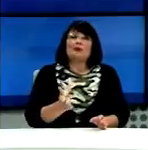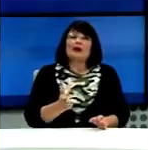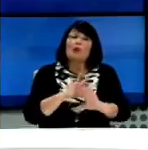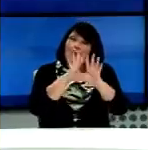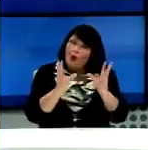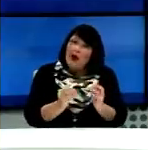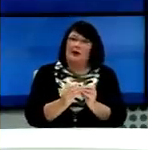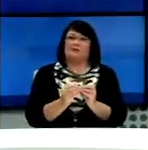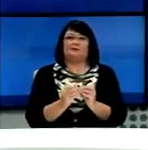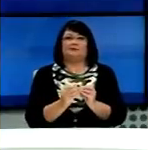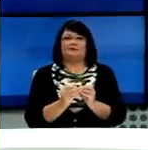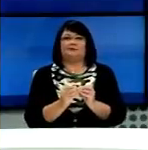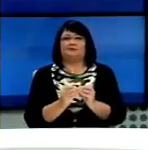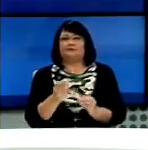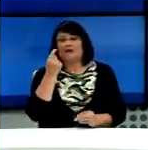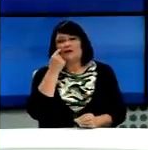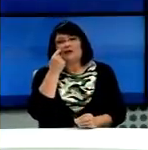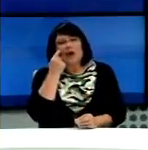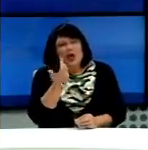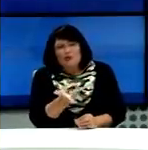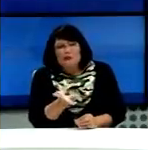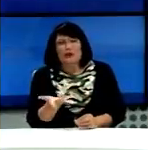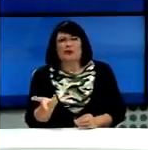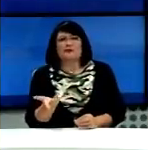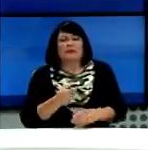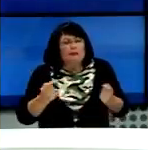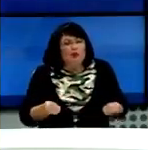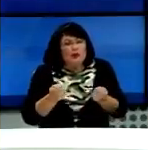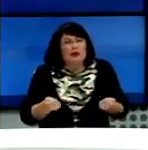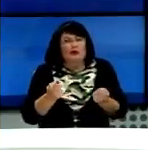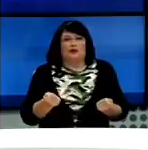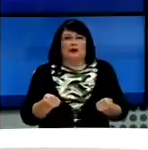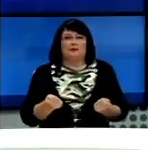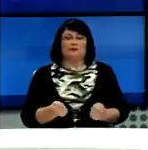όλα όσα παρακολουθούμε, βλέπουμε, να συμβαίνουν